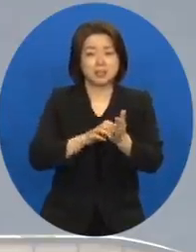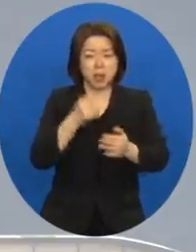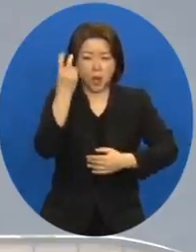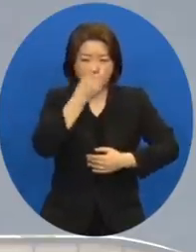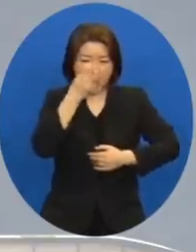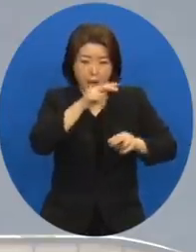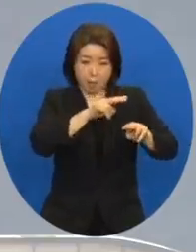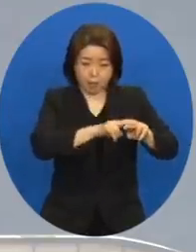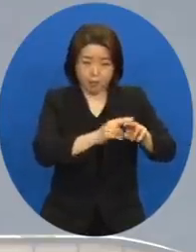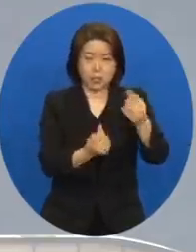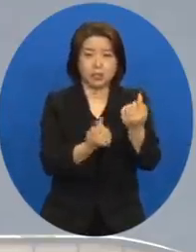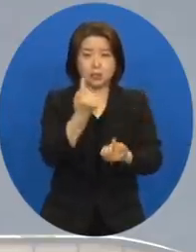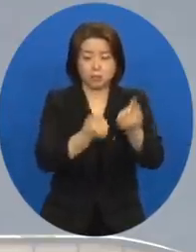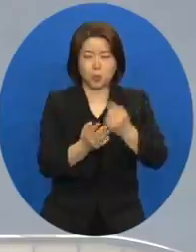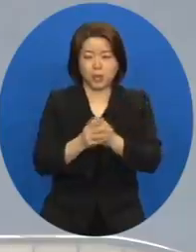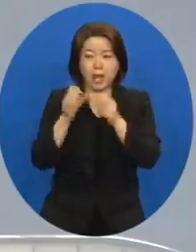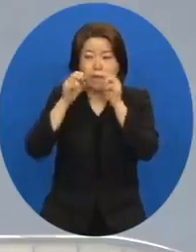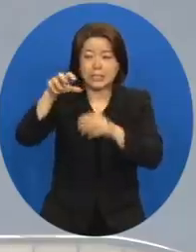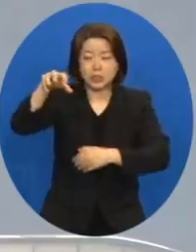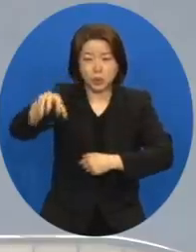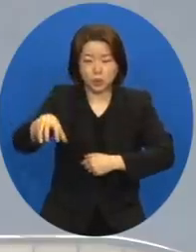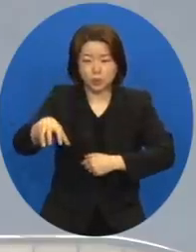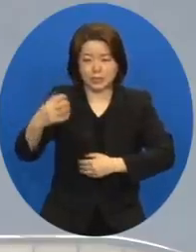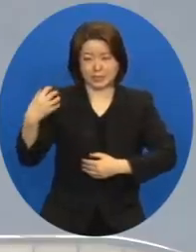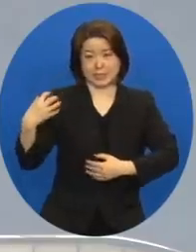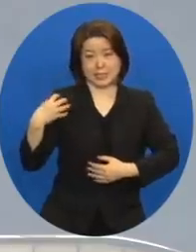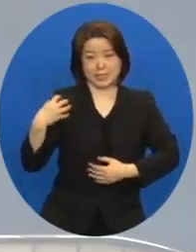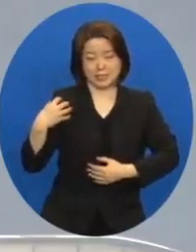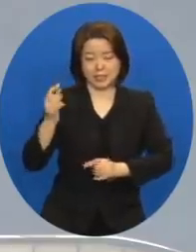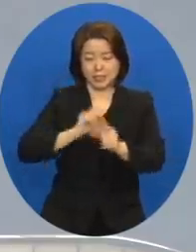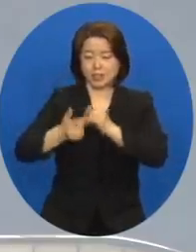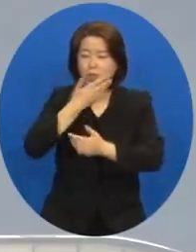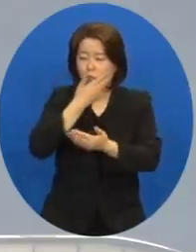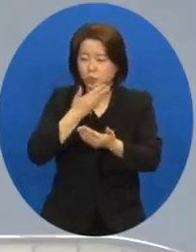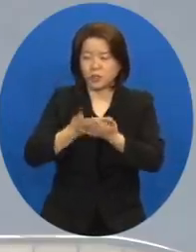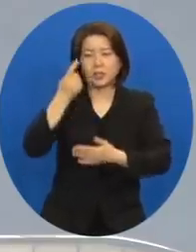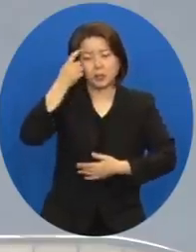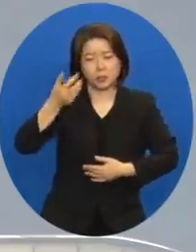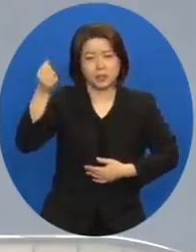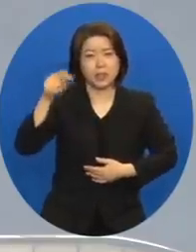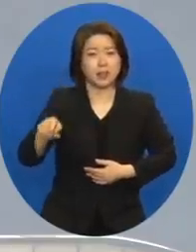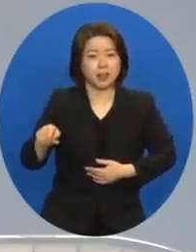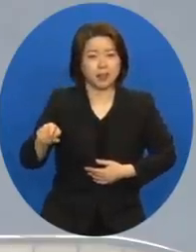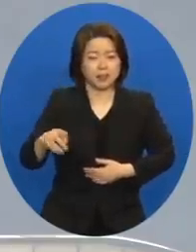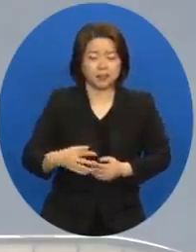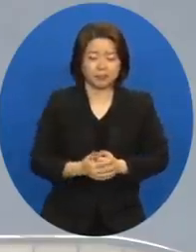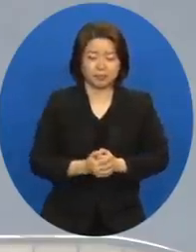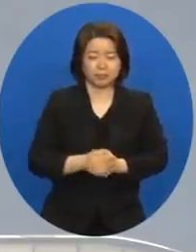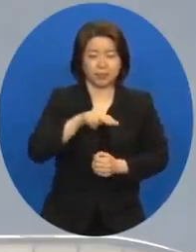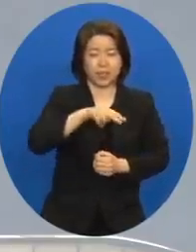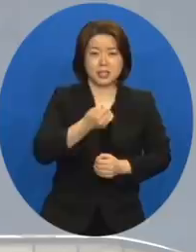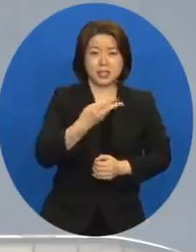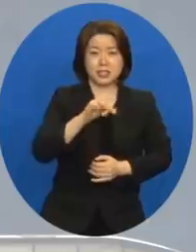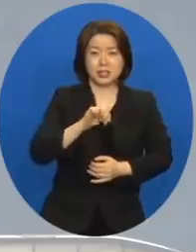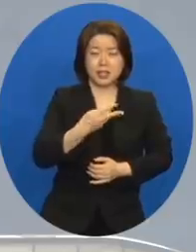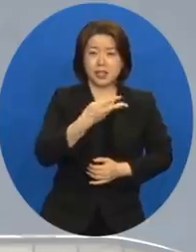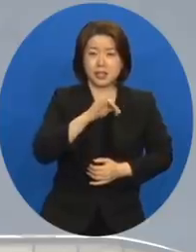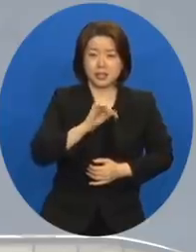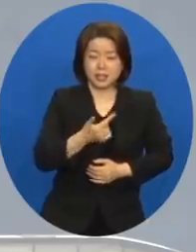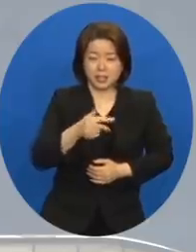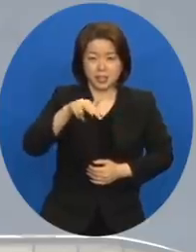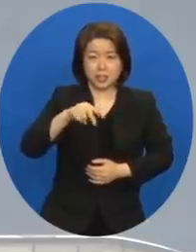키 책보다 선교지 4명이 더 귀하다고 역 했던거죠 1 스탠리 존스 선교사 님이